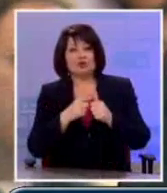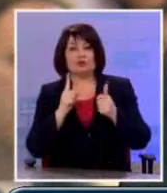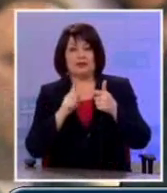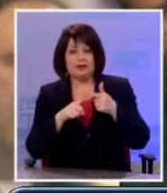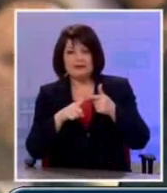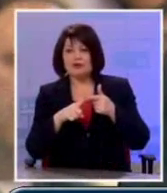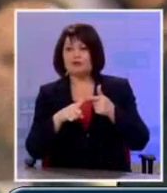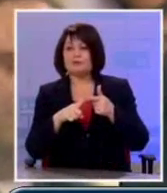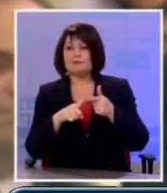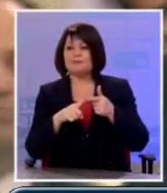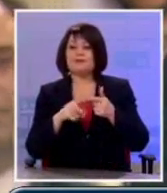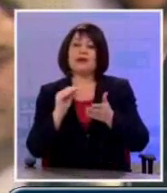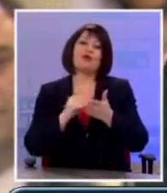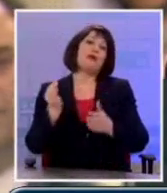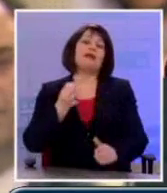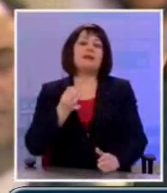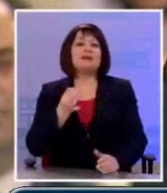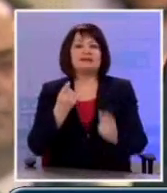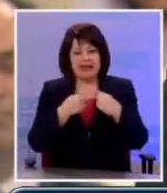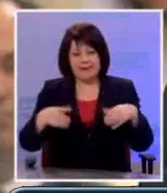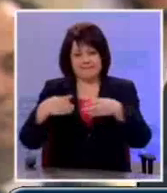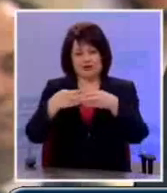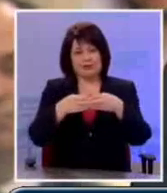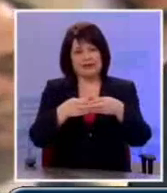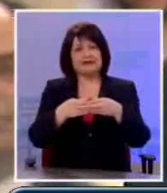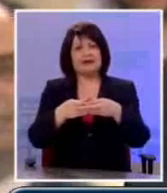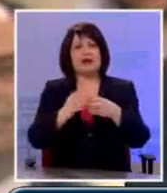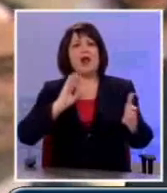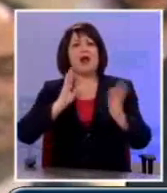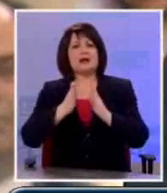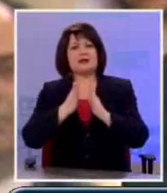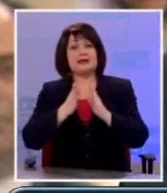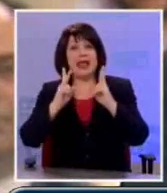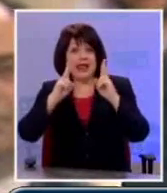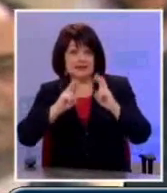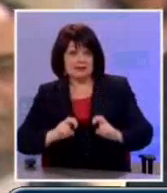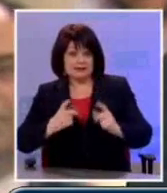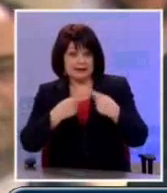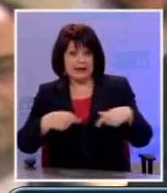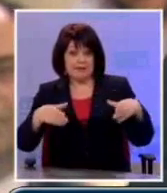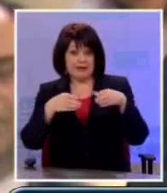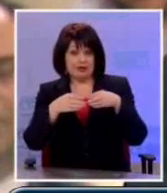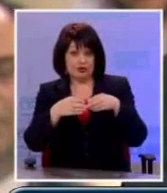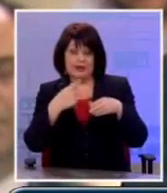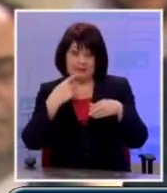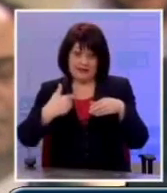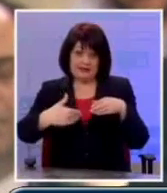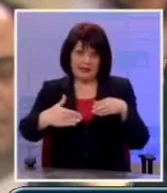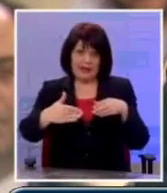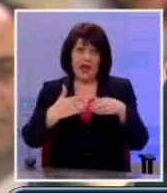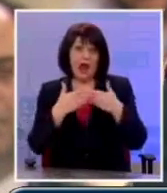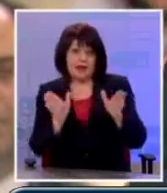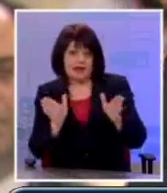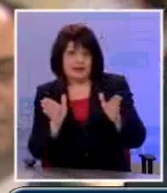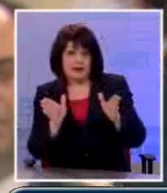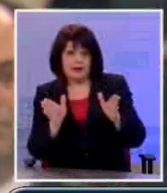είναι, είπατε επίσης ότι οι επιτροπές θα είναι ανοιχτές. Αυτό σημαίνει ότι η Εξεταστική Επιτροπή, η οποία έχει προαναγγελθεί, θα είναι ανοιχτή